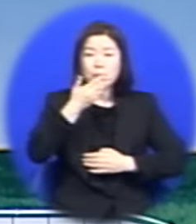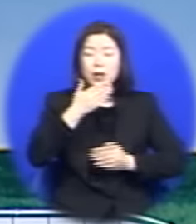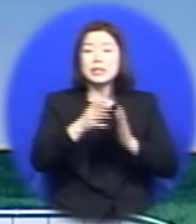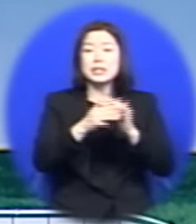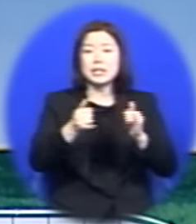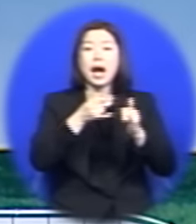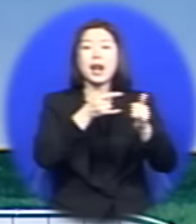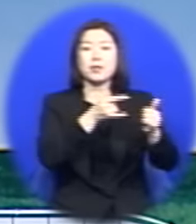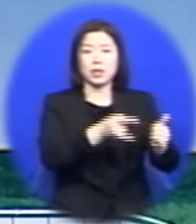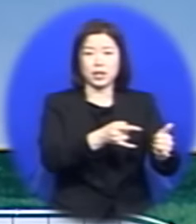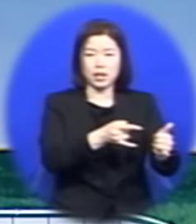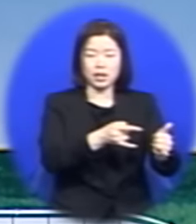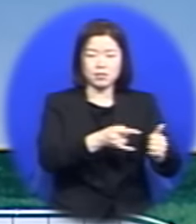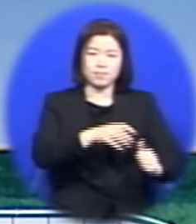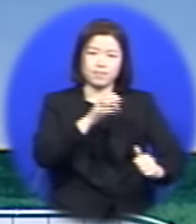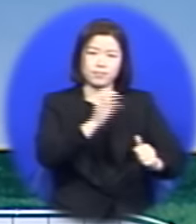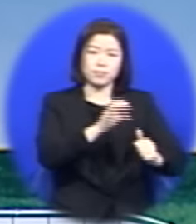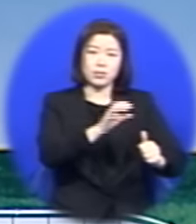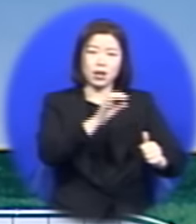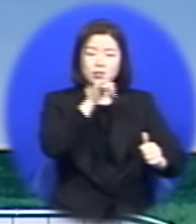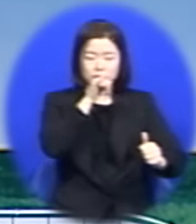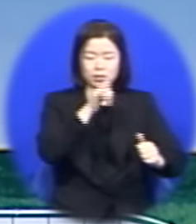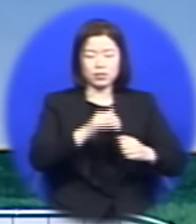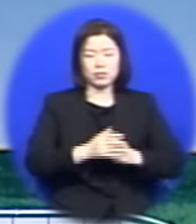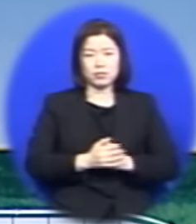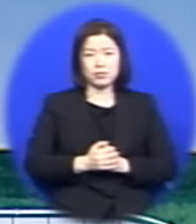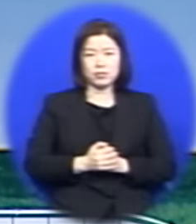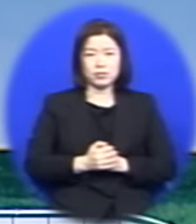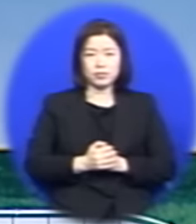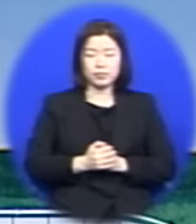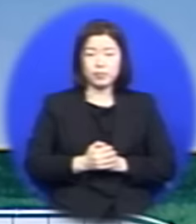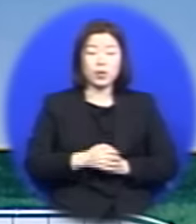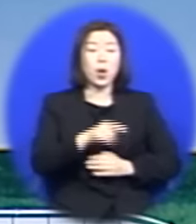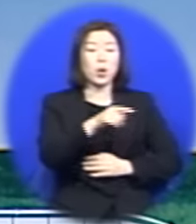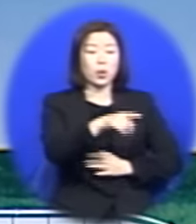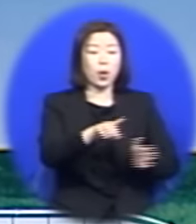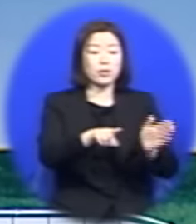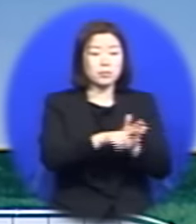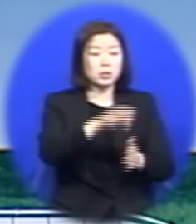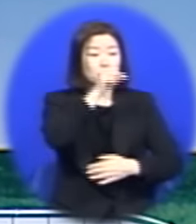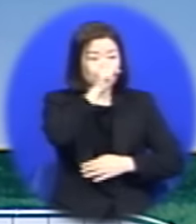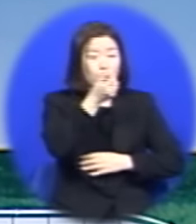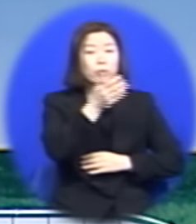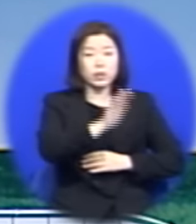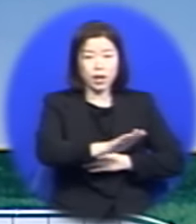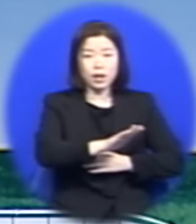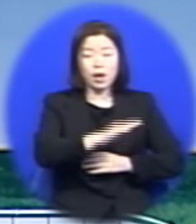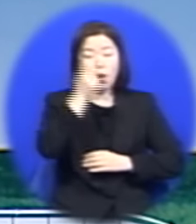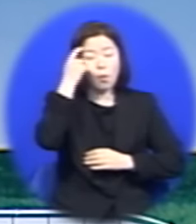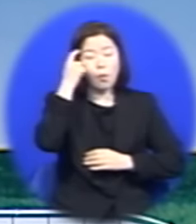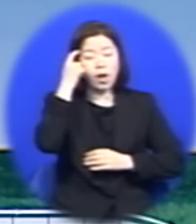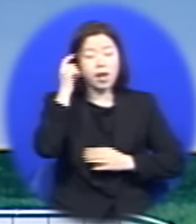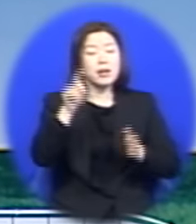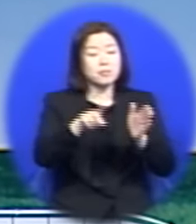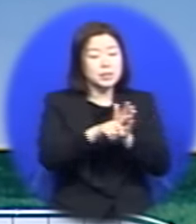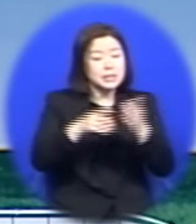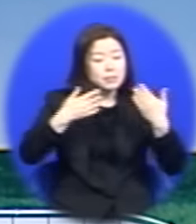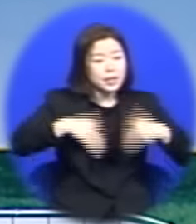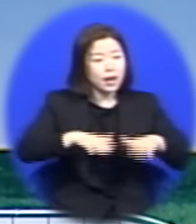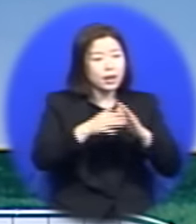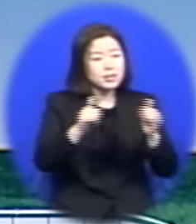사람들에게 책망하시는 겁니다. 너는 믿음이 좋은데 왜 믿음이 약한